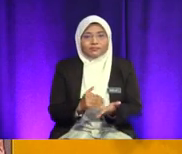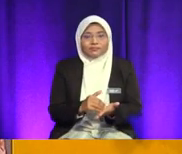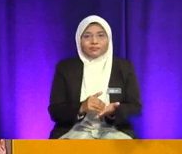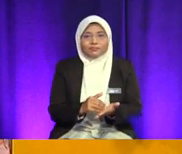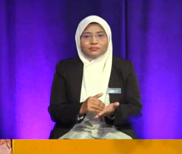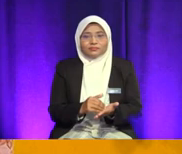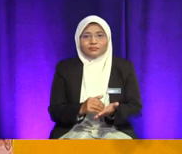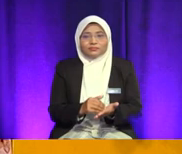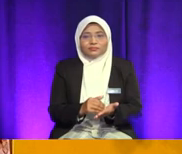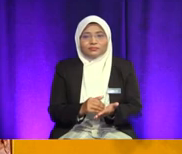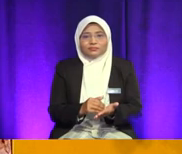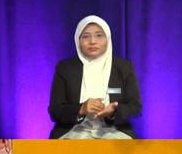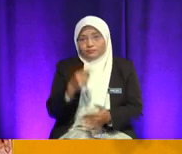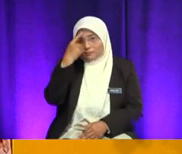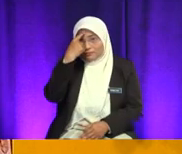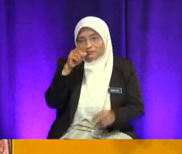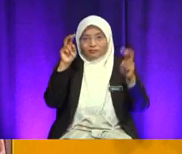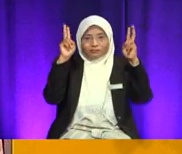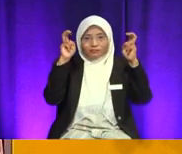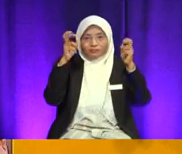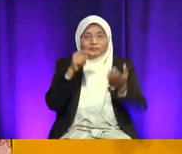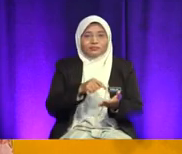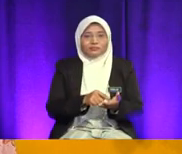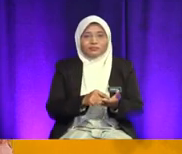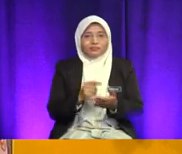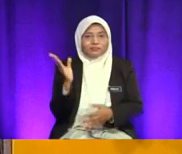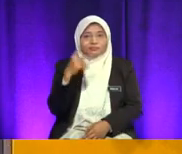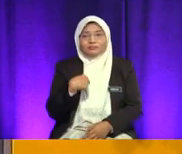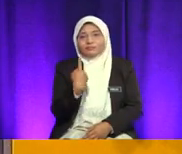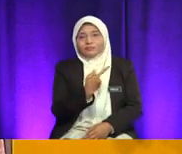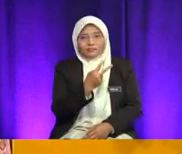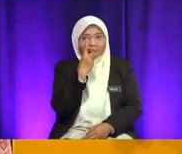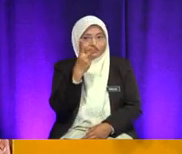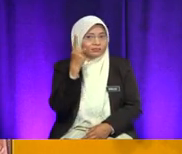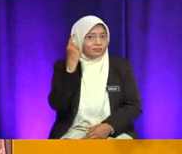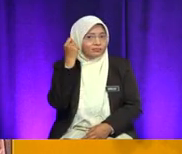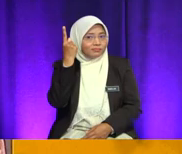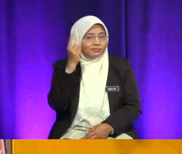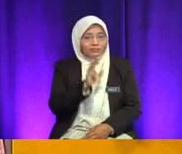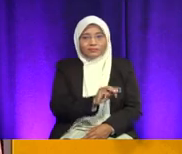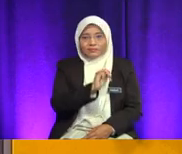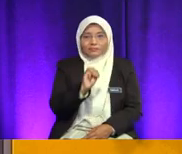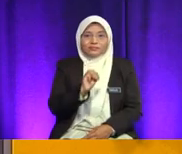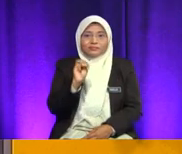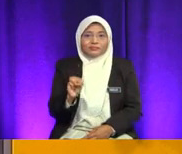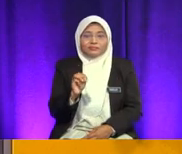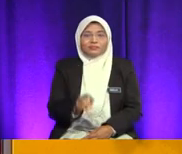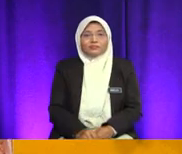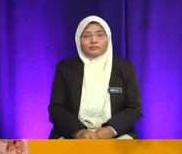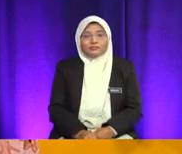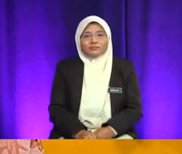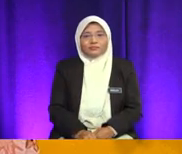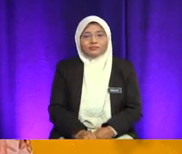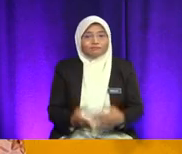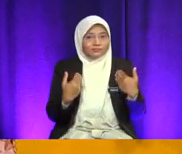untuk tajuk ini Mari kita lihat pemahaman murid untuk soal dan